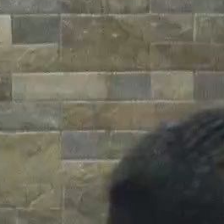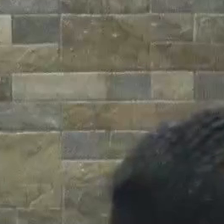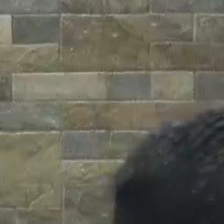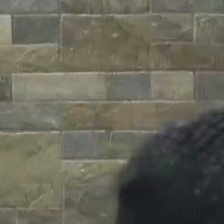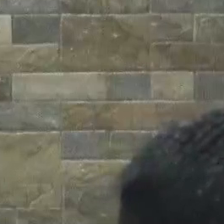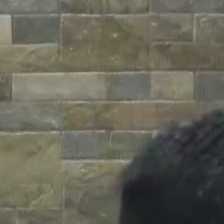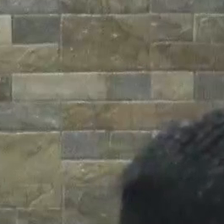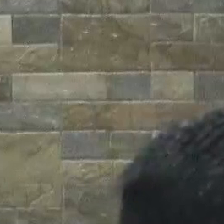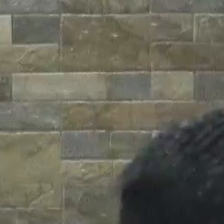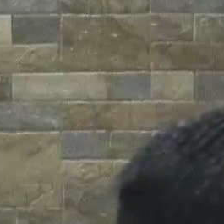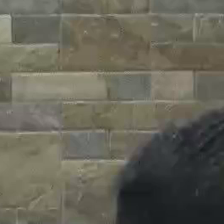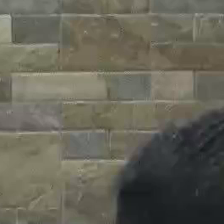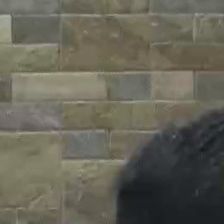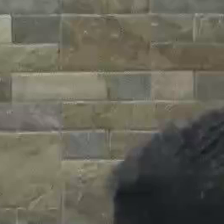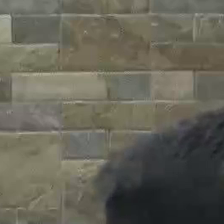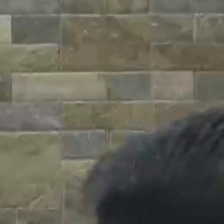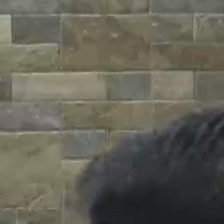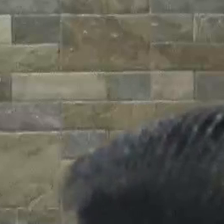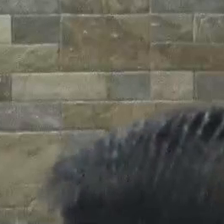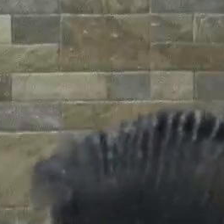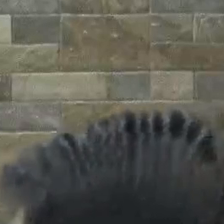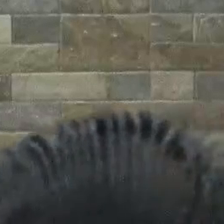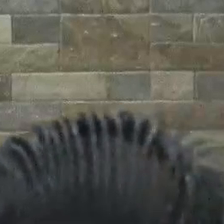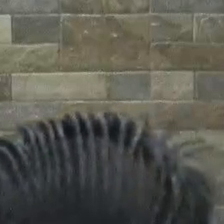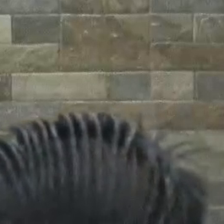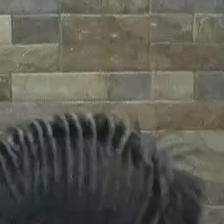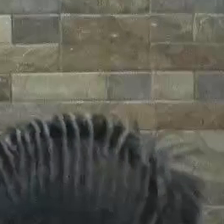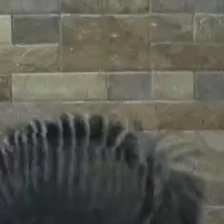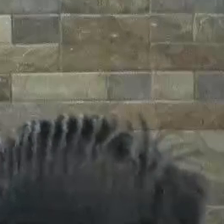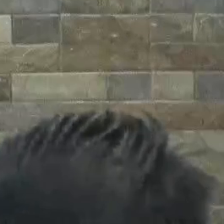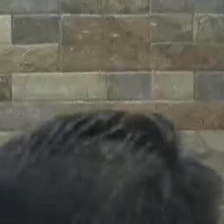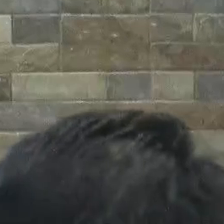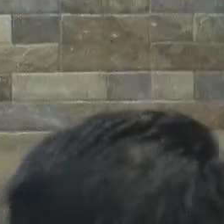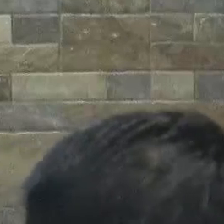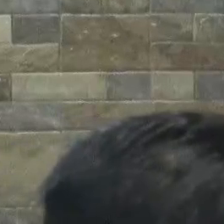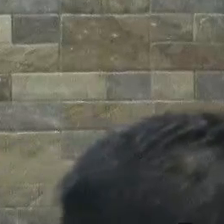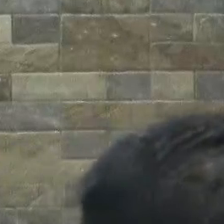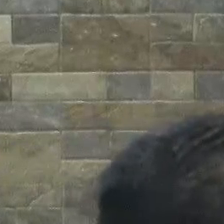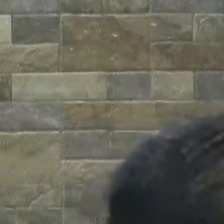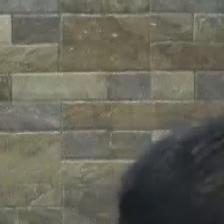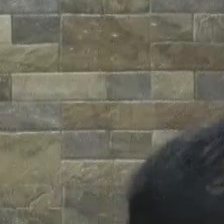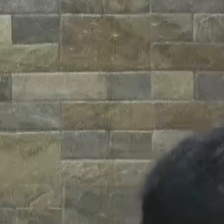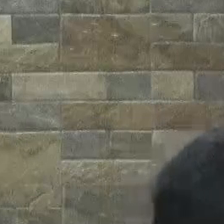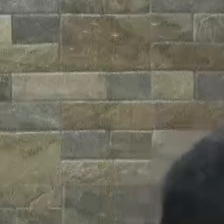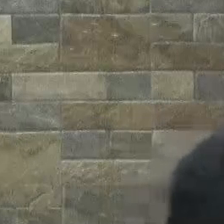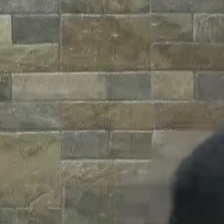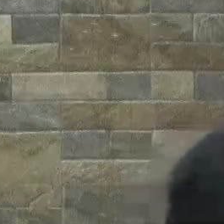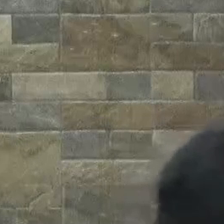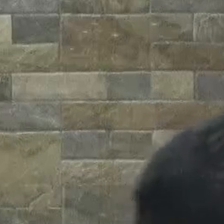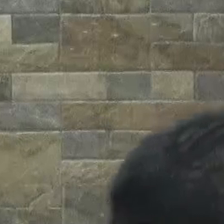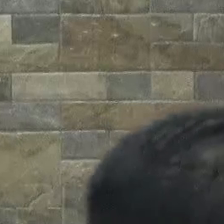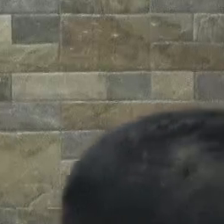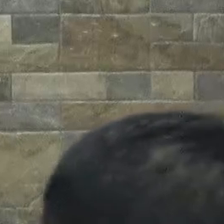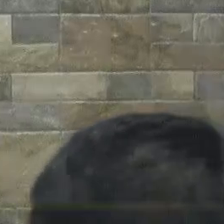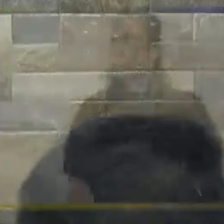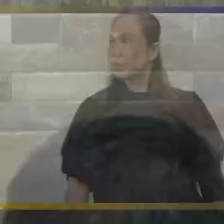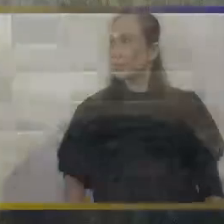parang mal yan sa totoo lang Tagalog naman yon